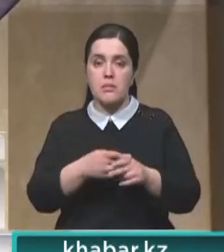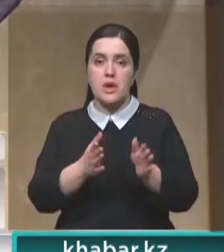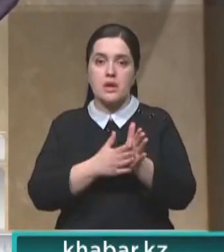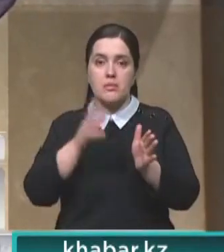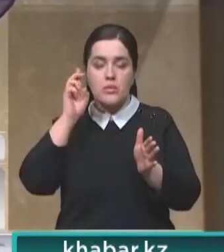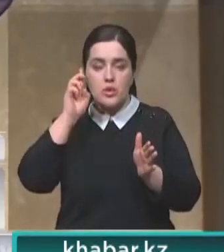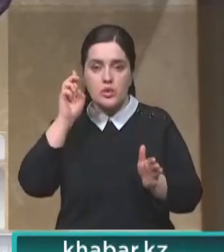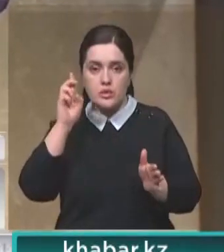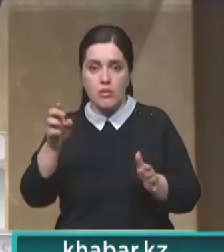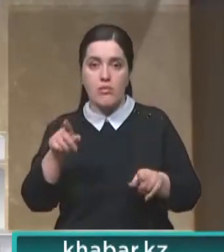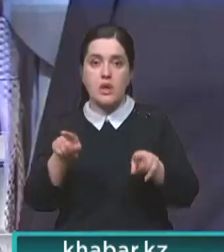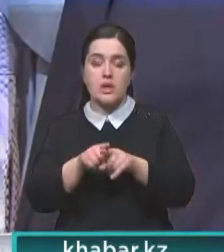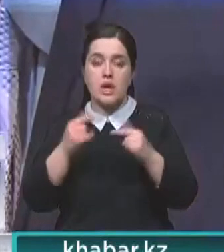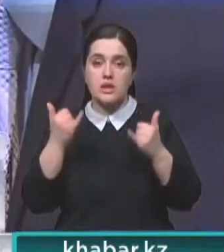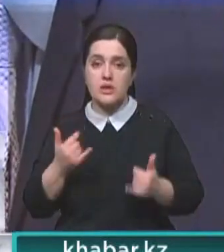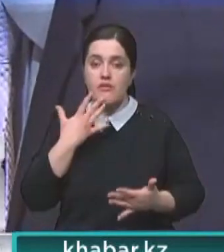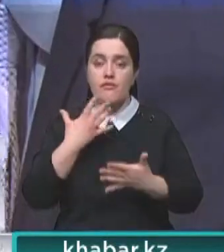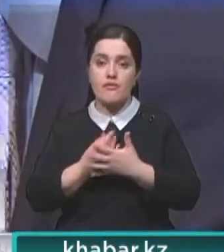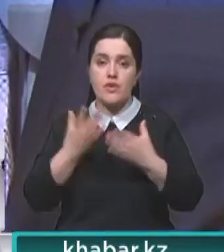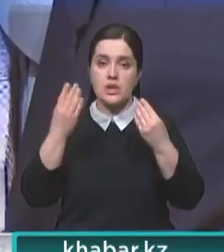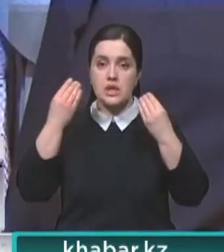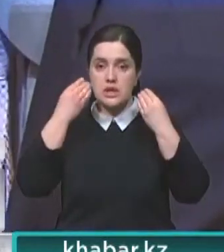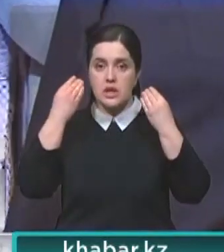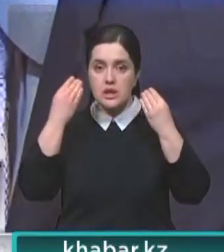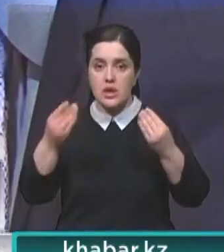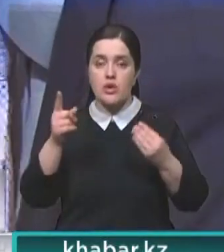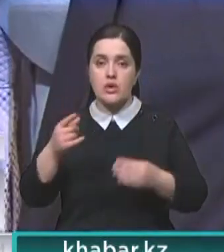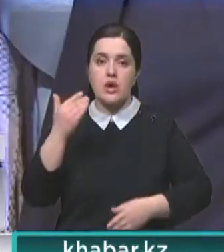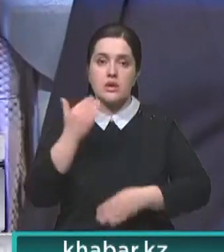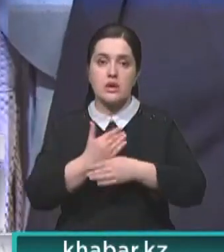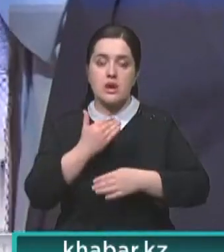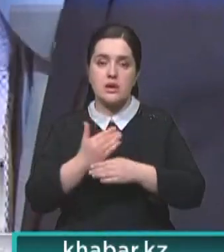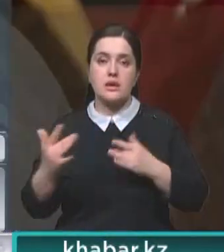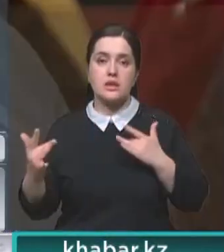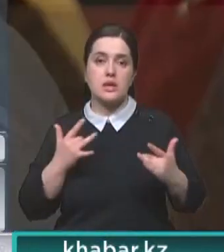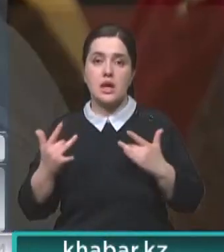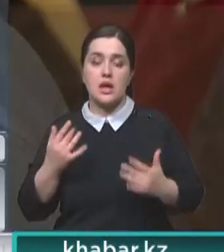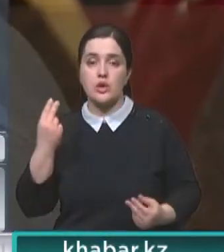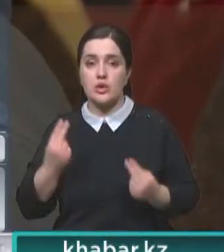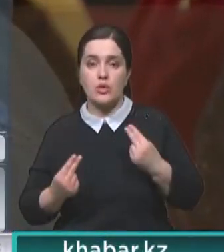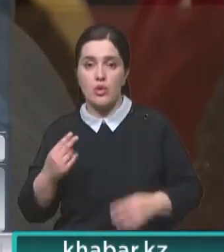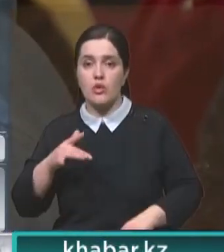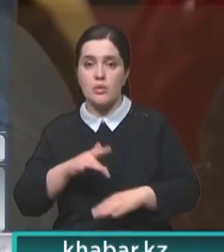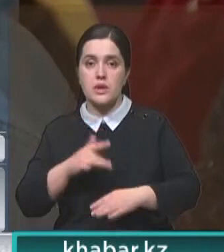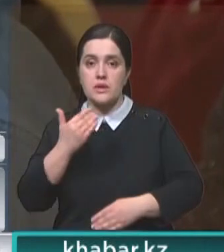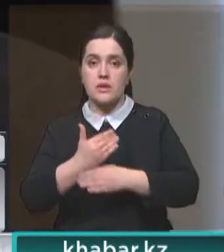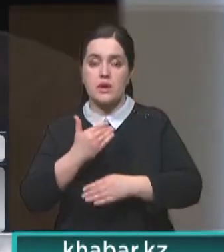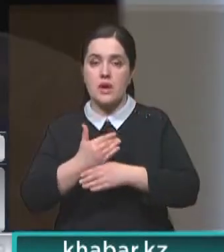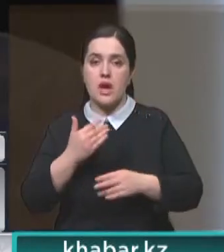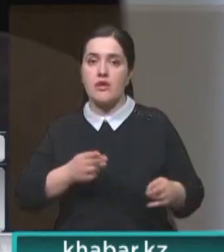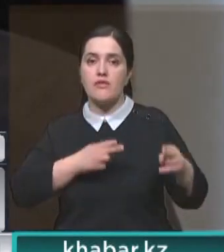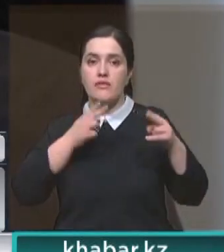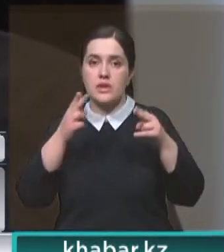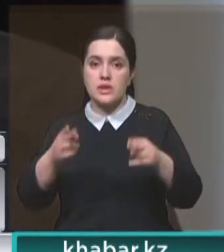наград. Является лауреатом госпремии страны. И даже сегодня, в свой день рождения, он выходит на театральную сцену и играет в